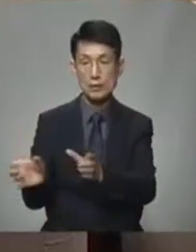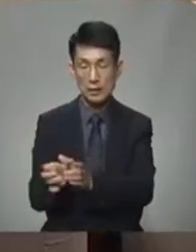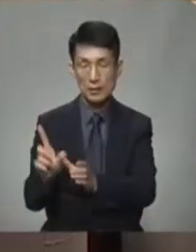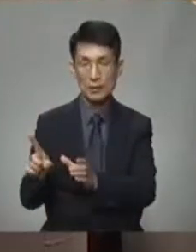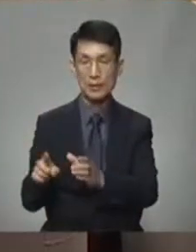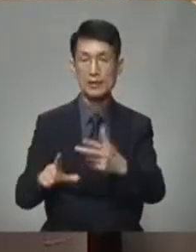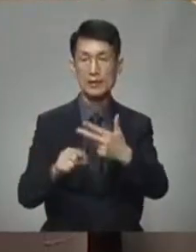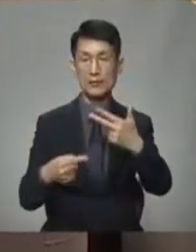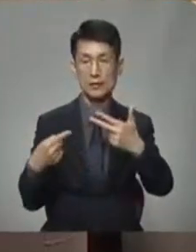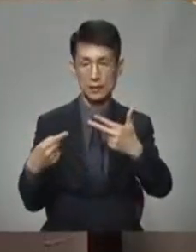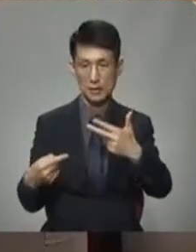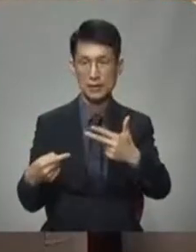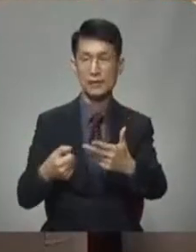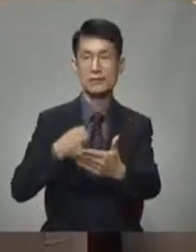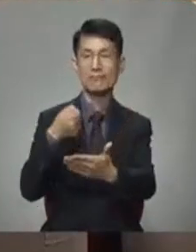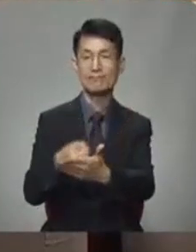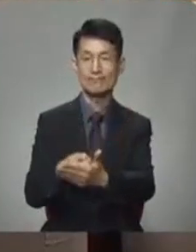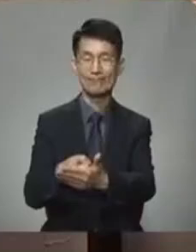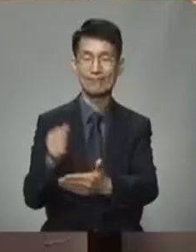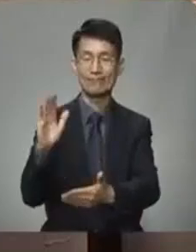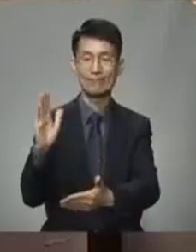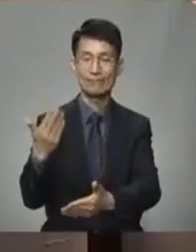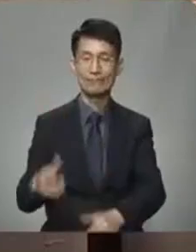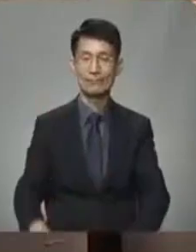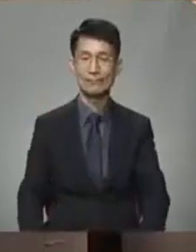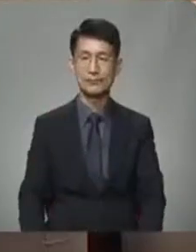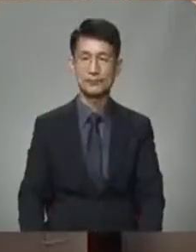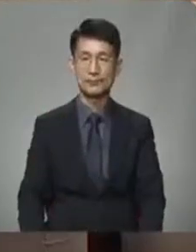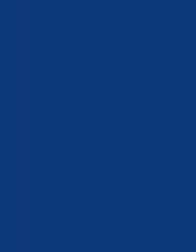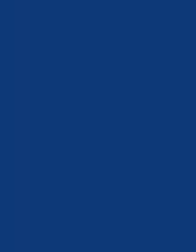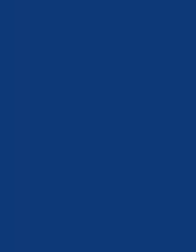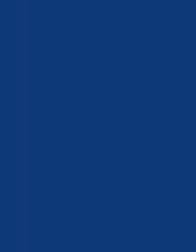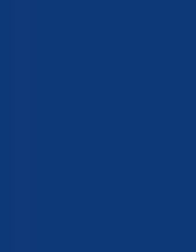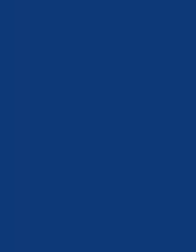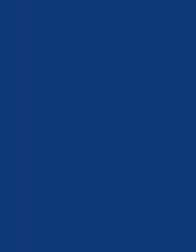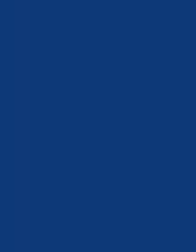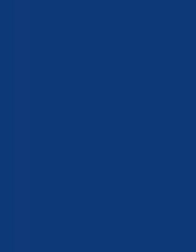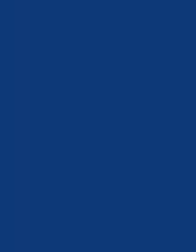임시회에서 이루어집니다 KBS 뉴스 엄기숙 있니다